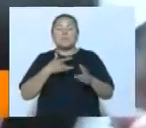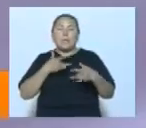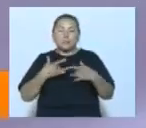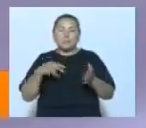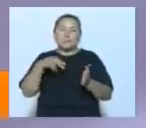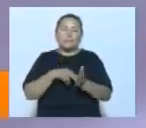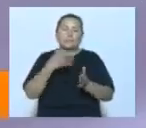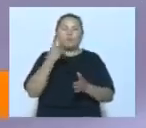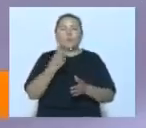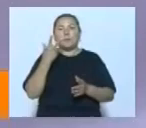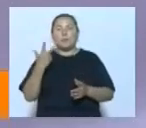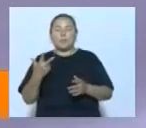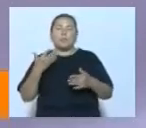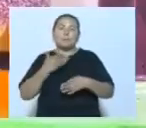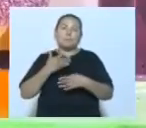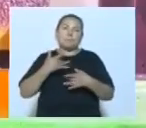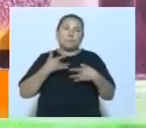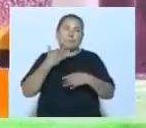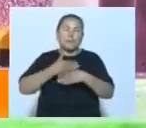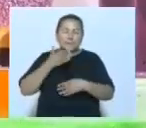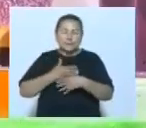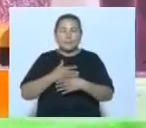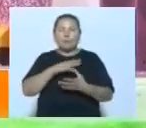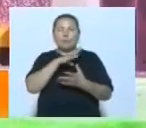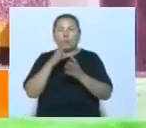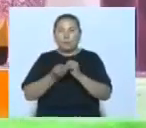ставятся 2-3 постановки. Всего в репертуаре